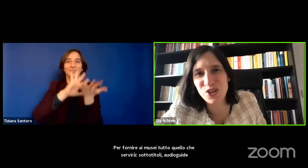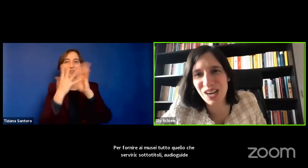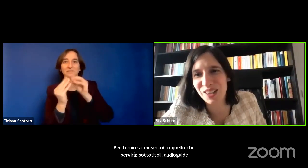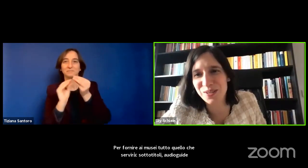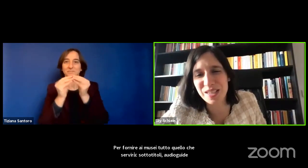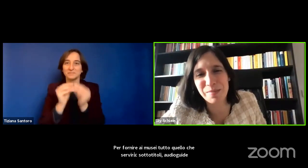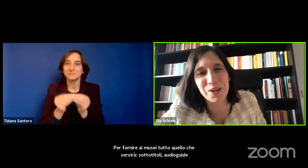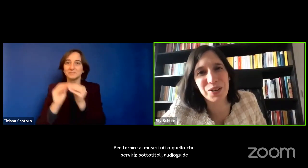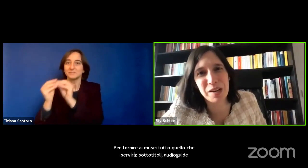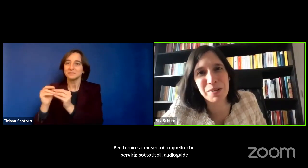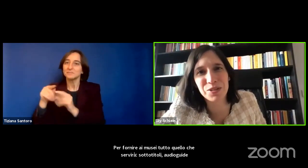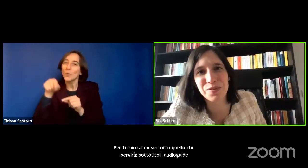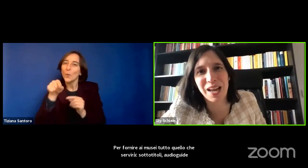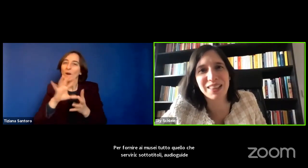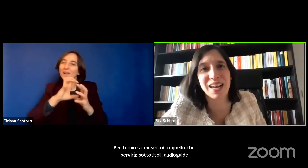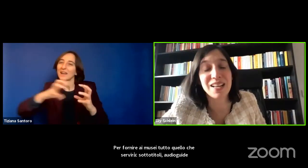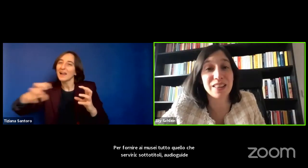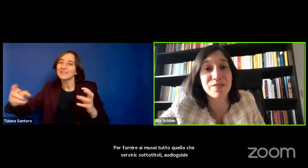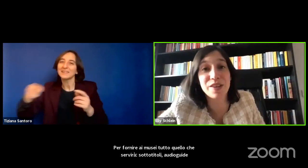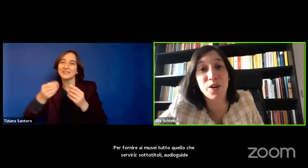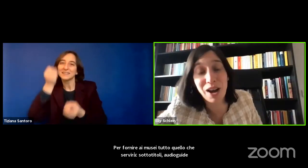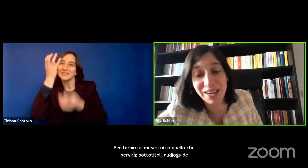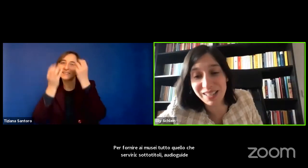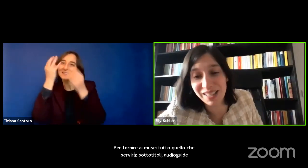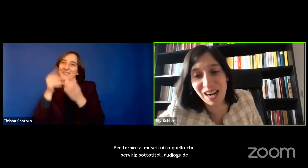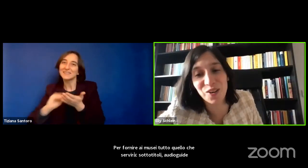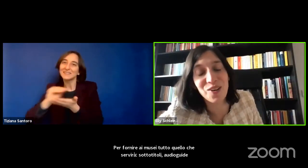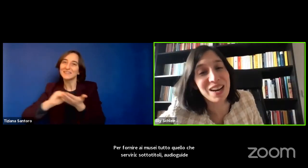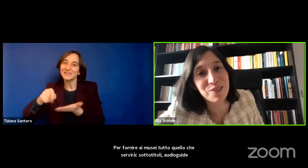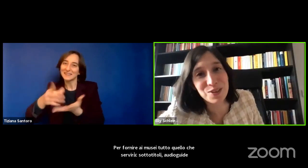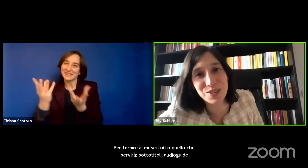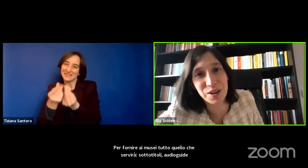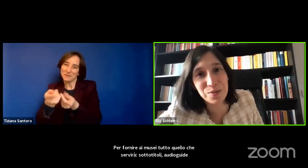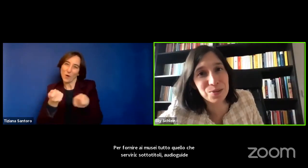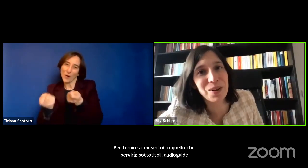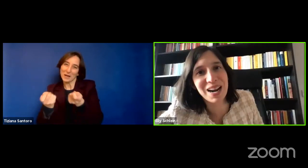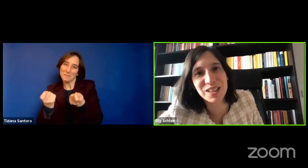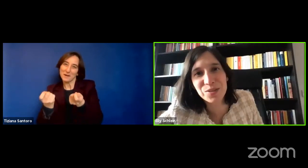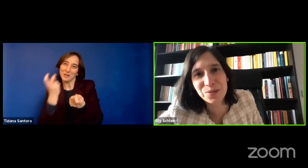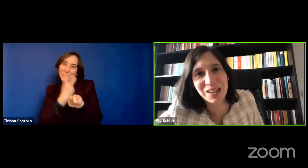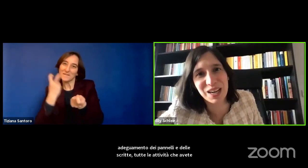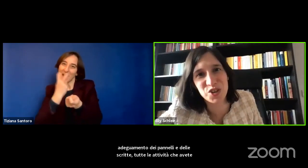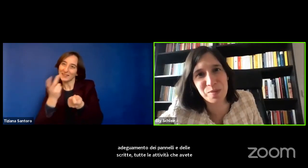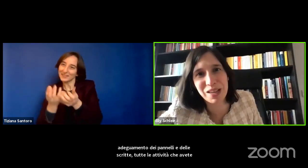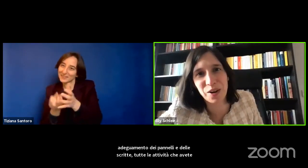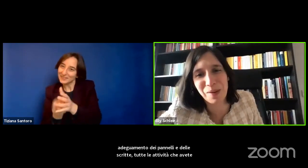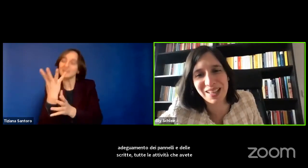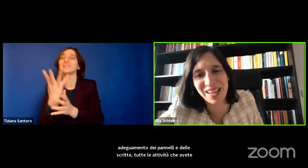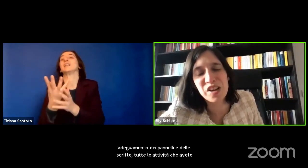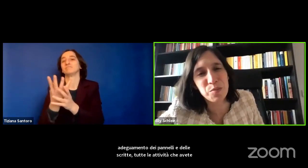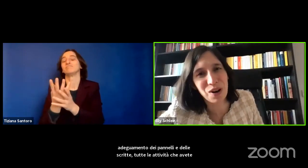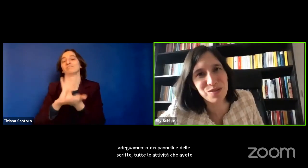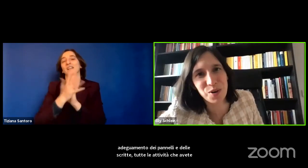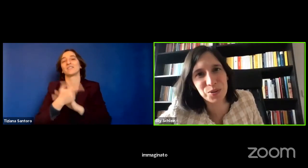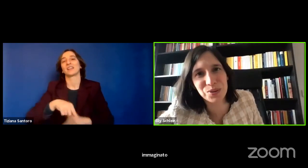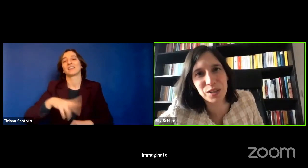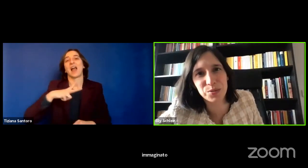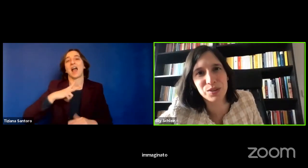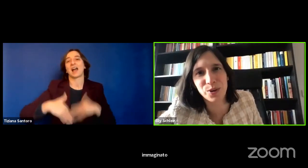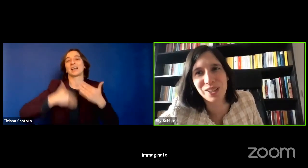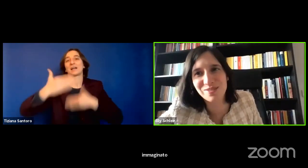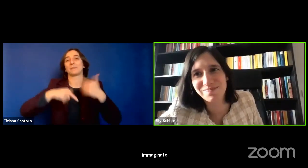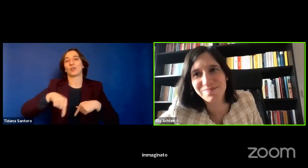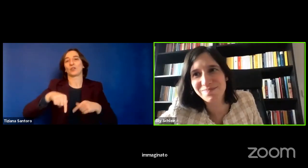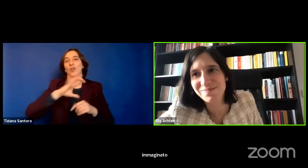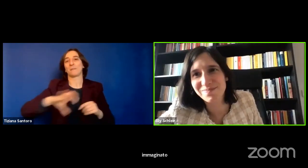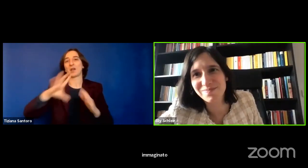avete immaginato insieme al coordinamento FIADDA davvero arricchiranno la fruizione culturale di tutta la regione Emilia-Romagna. Buon lavoro a tutte e a